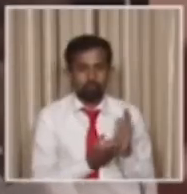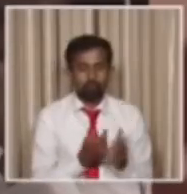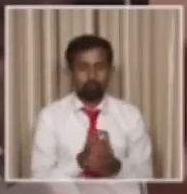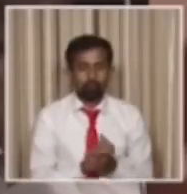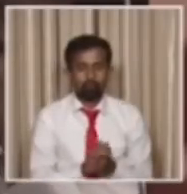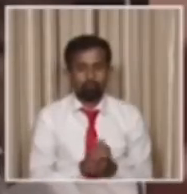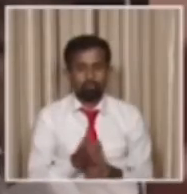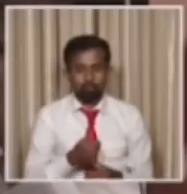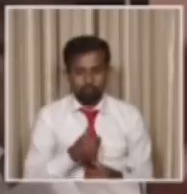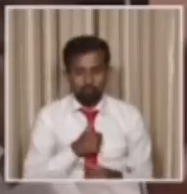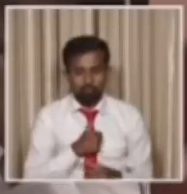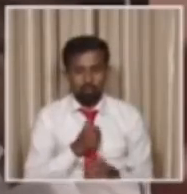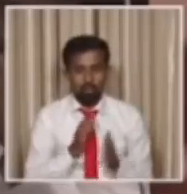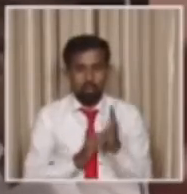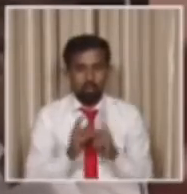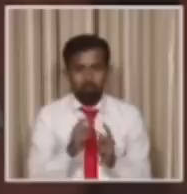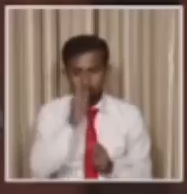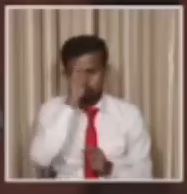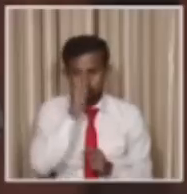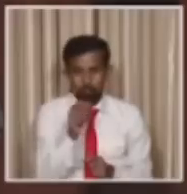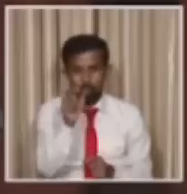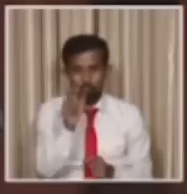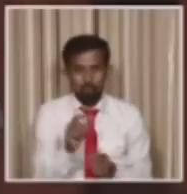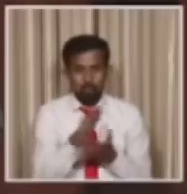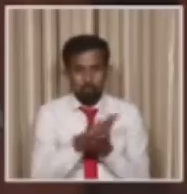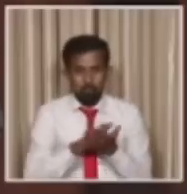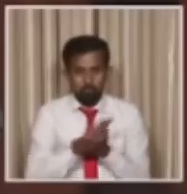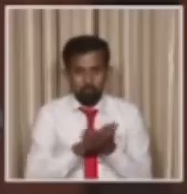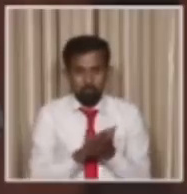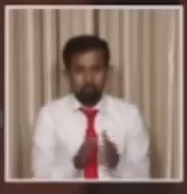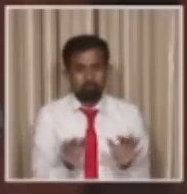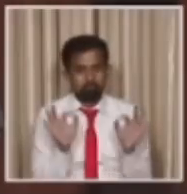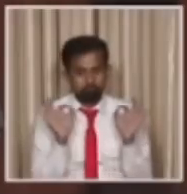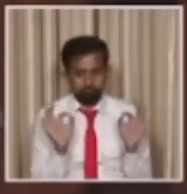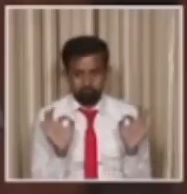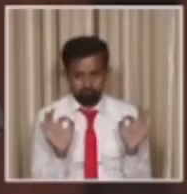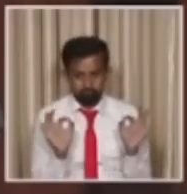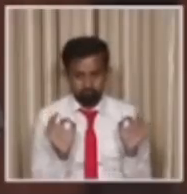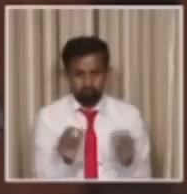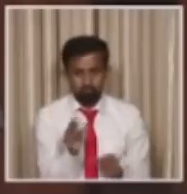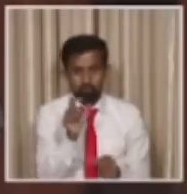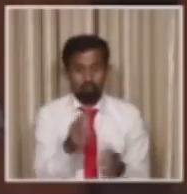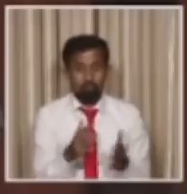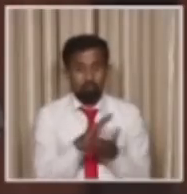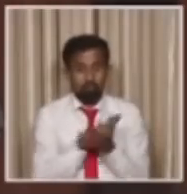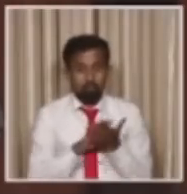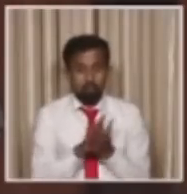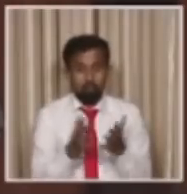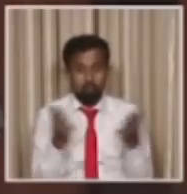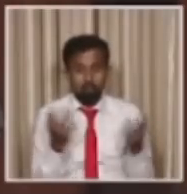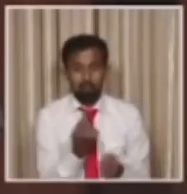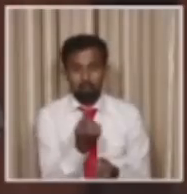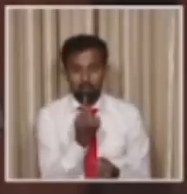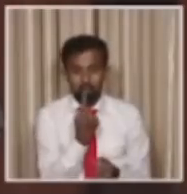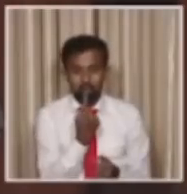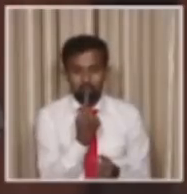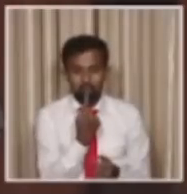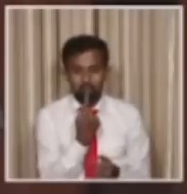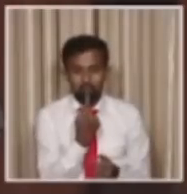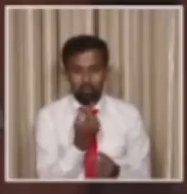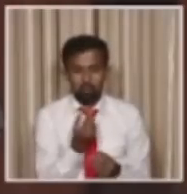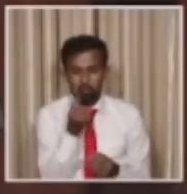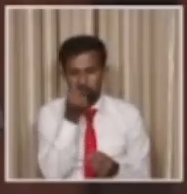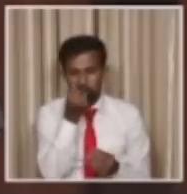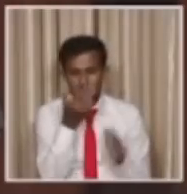ඇමතුමා. මම කැමති ගරු ඇමතුමා දැන් ඔබතුමාගේ පැහැදිලි කිරීම ඉතාමත් අගය කරනවා අපි ඔබතුමා ඉතාම විශාල පැහැදිලි කිරීමක් දුන්නා. මේකේ මේ මිස් වෙච්